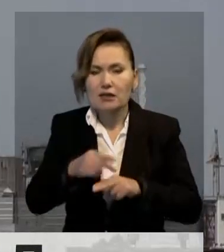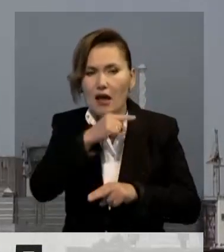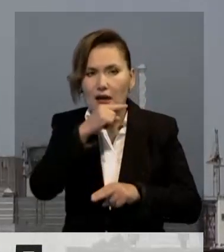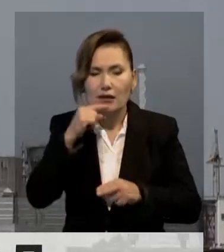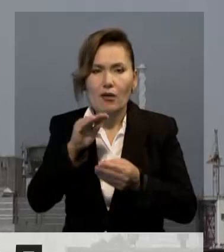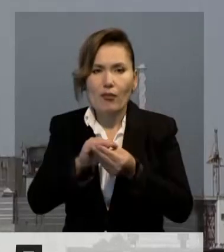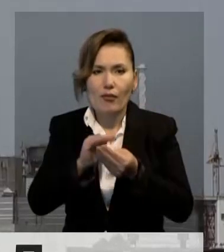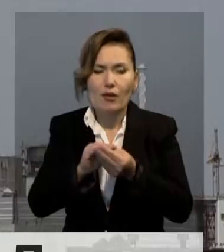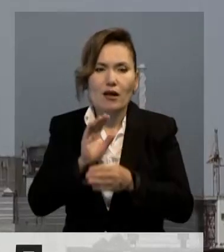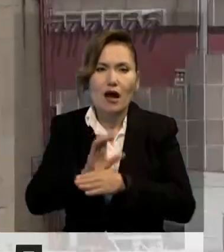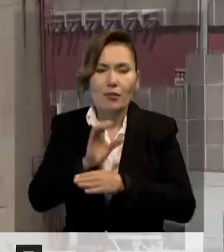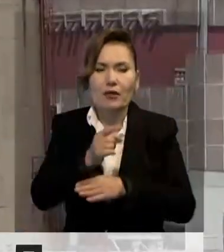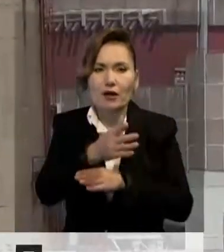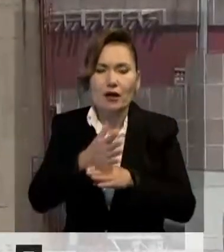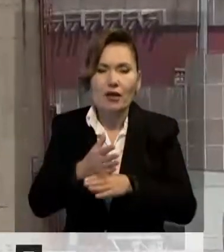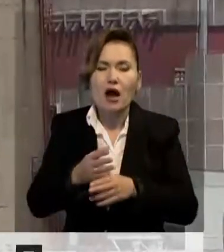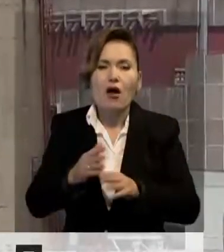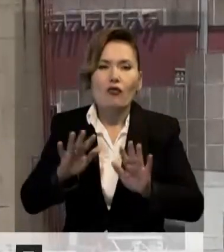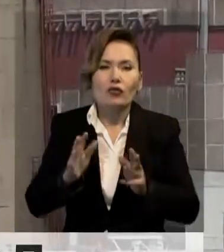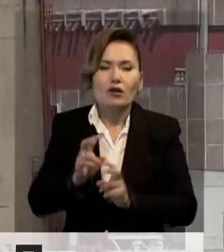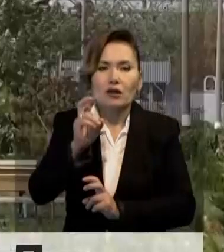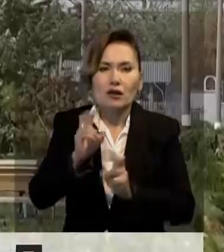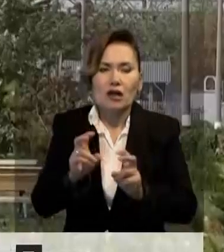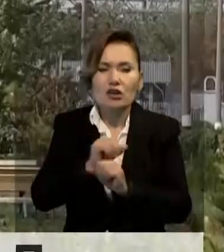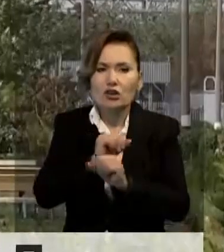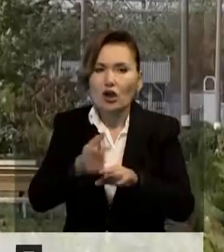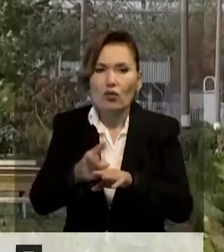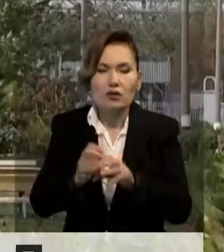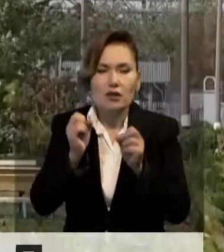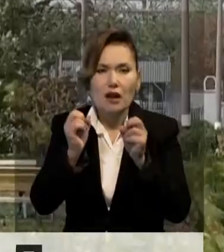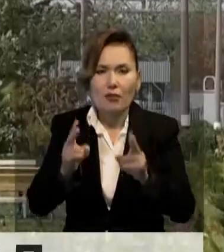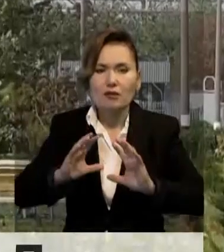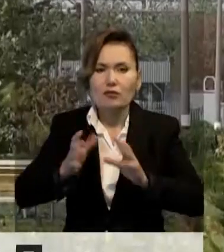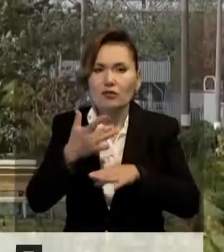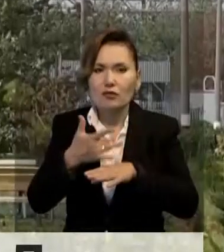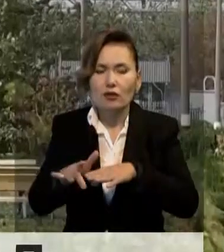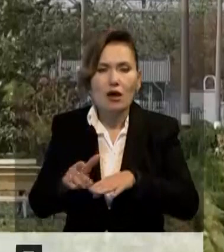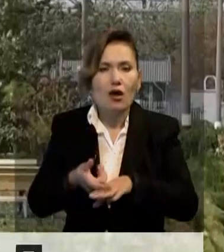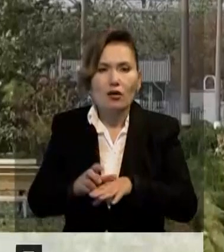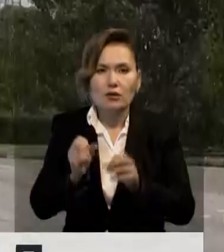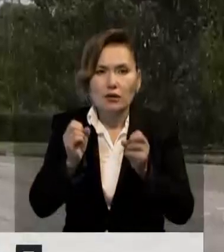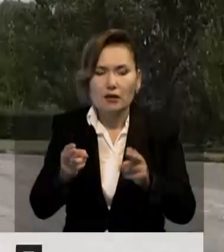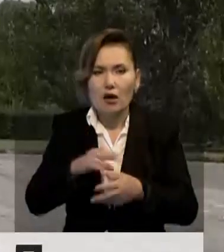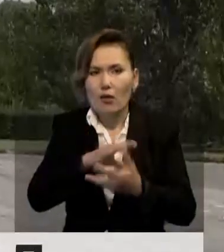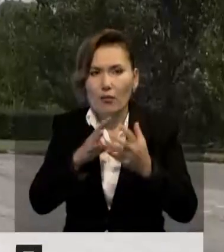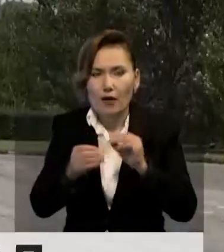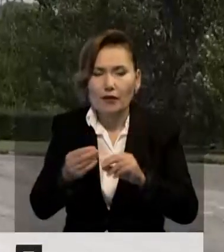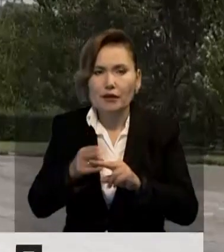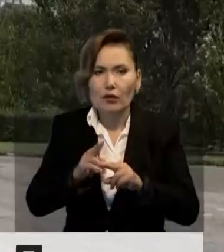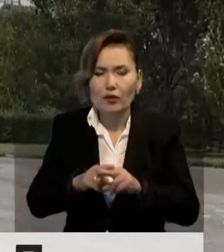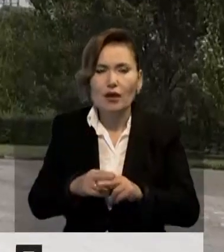реактор жарылса, ғаламдық деңгейде апат болады деп қауіптенеді. Владимир Зеленский станцияда қауіпсіздікті МАГАТЭ